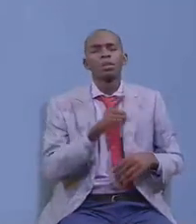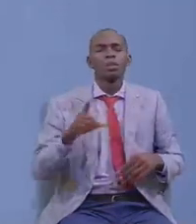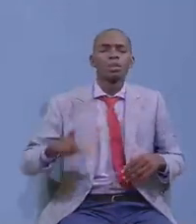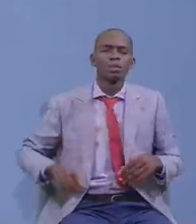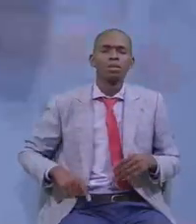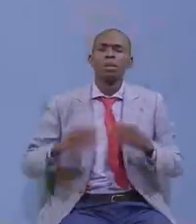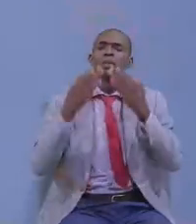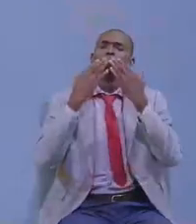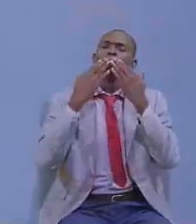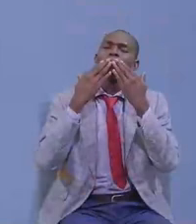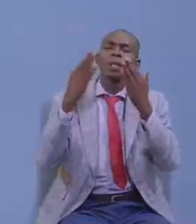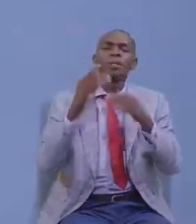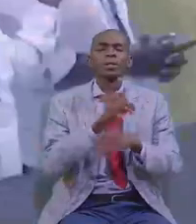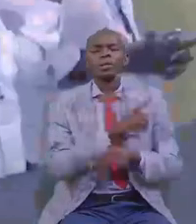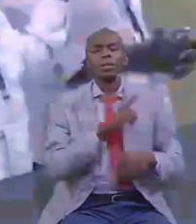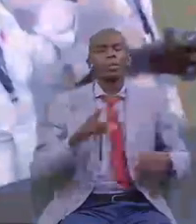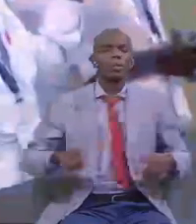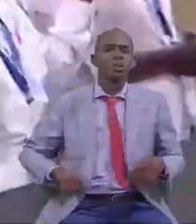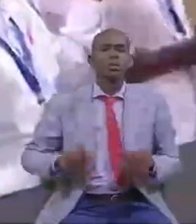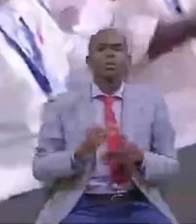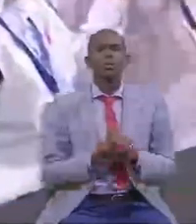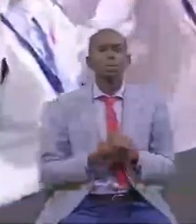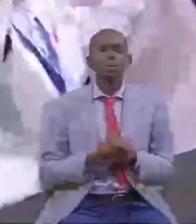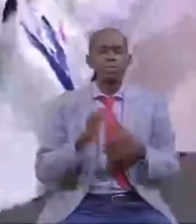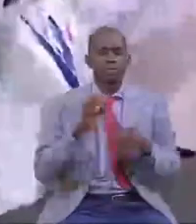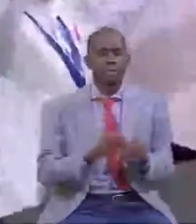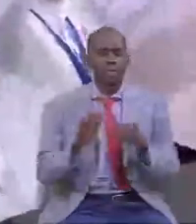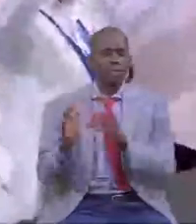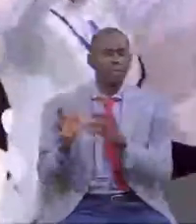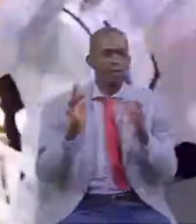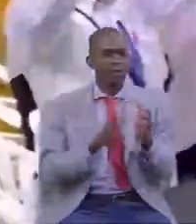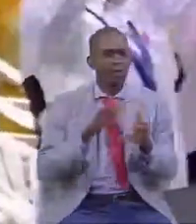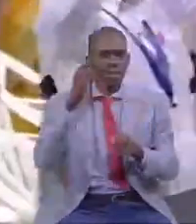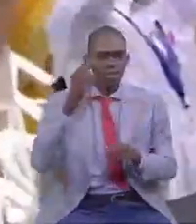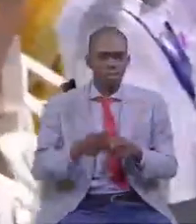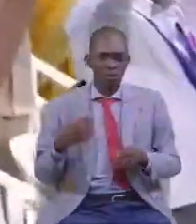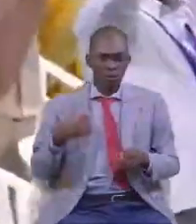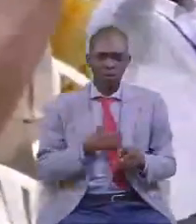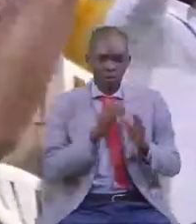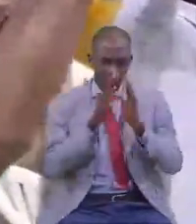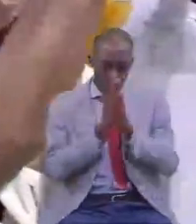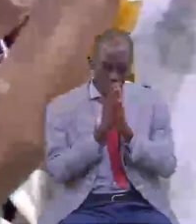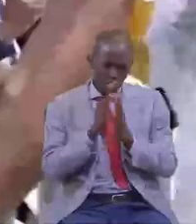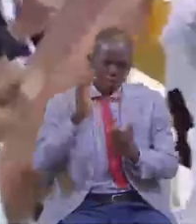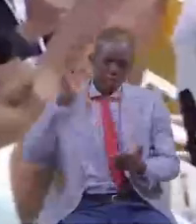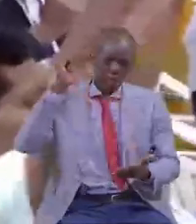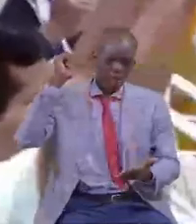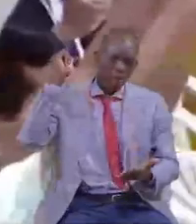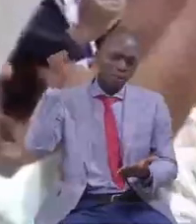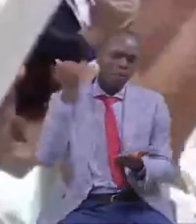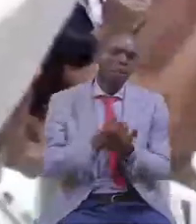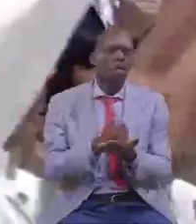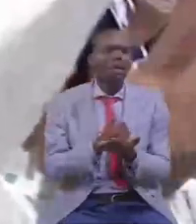Merci Seigneur. Au nom de Jésus, nous prions.